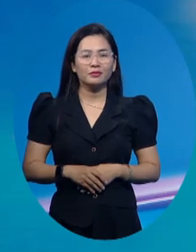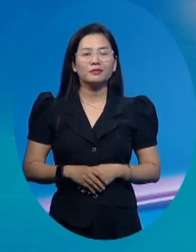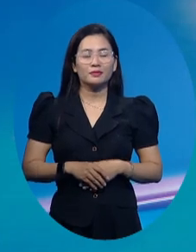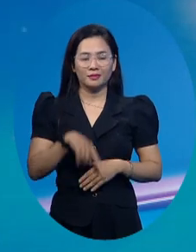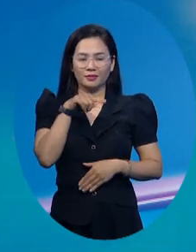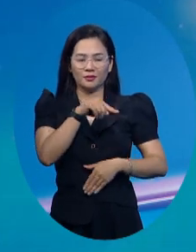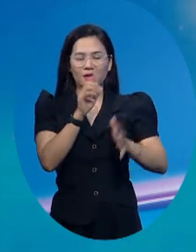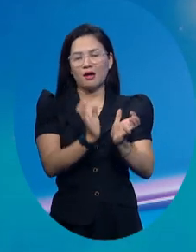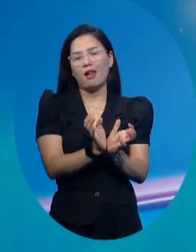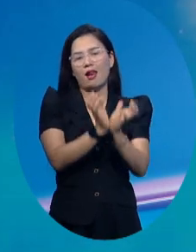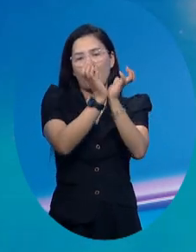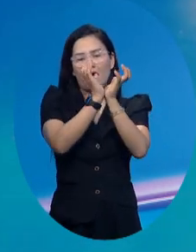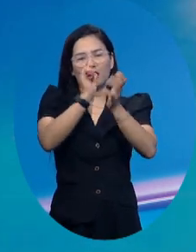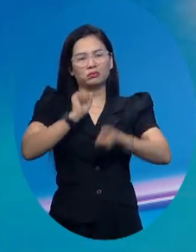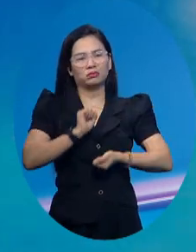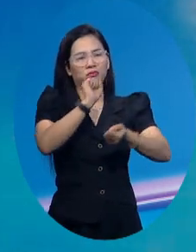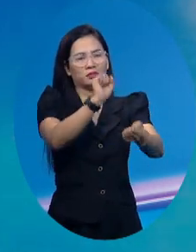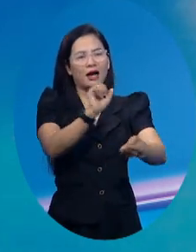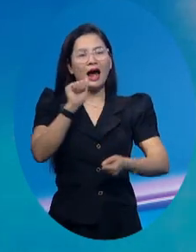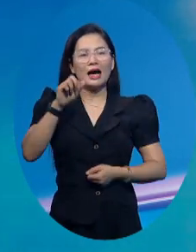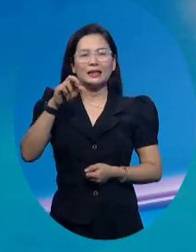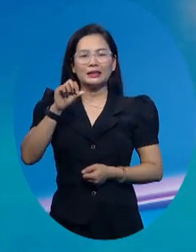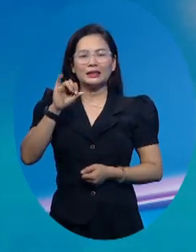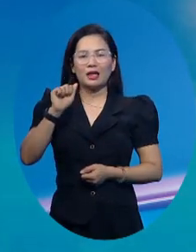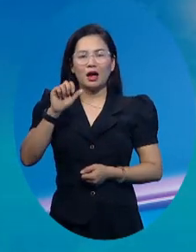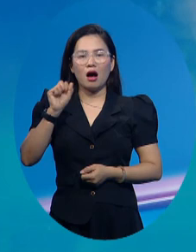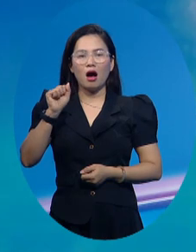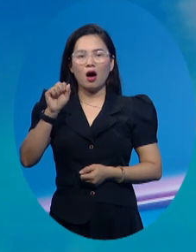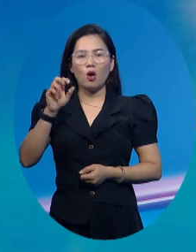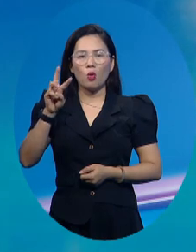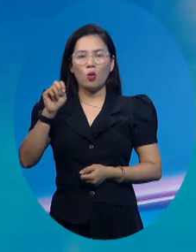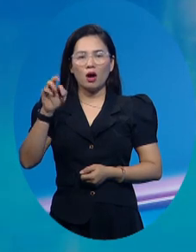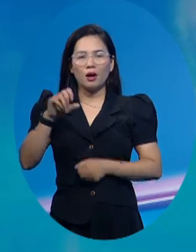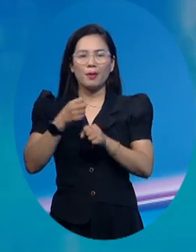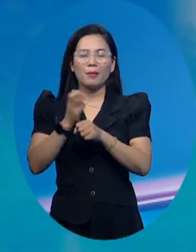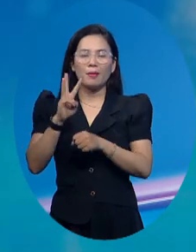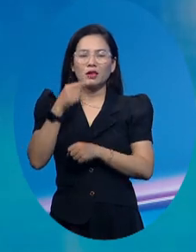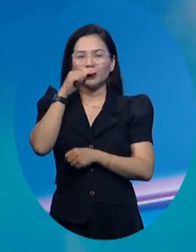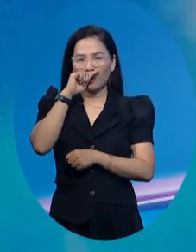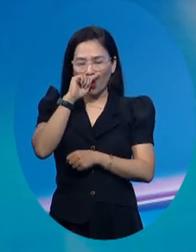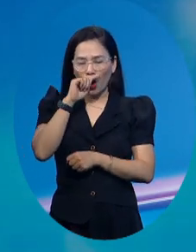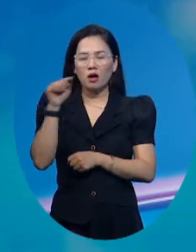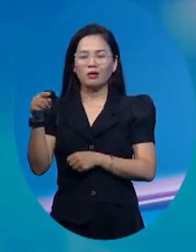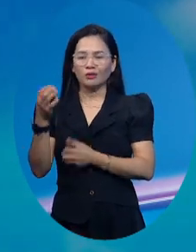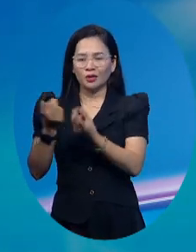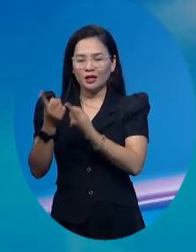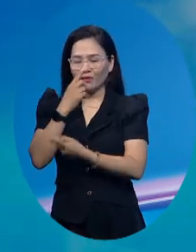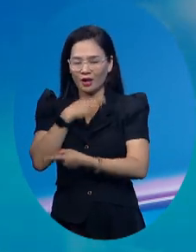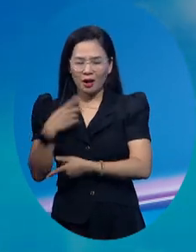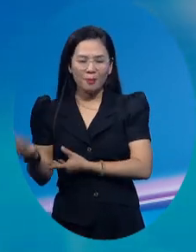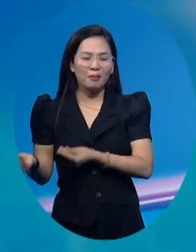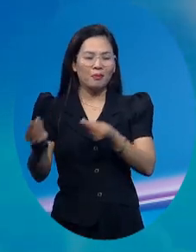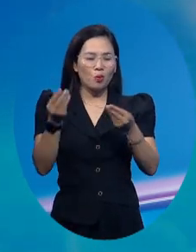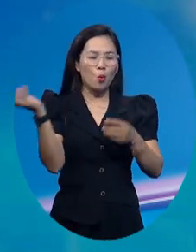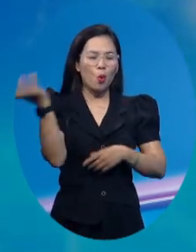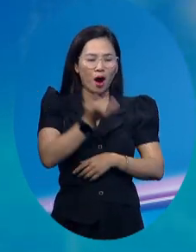tại lễ trao giải Asia Award 2023 tổ chức tại Singapore nhiều doanh nghiệp Việt Nam đã vượt qua các tiêu chí đánh giá và được vinh danh